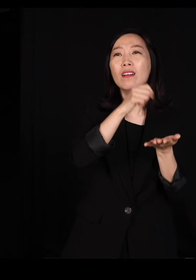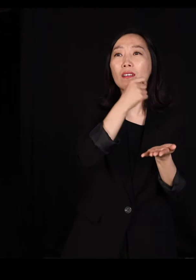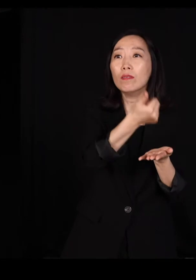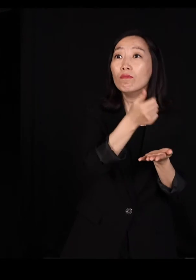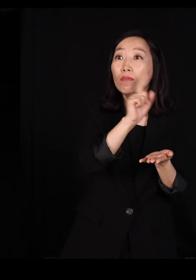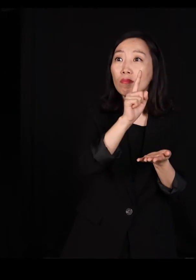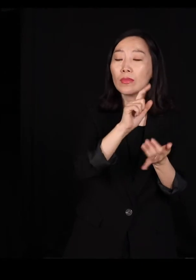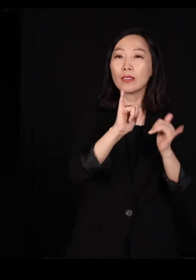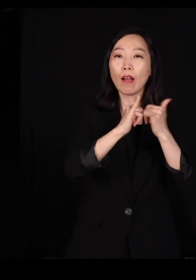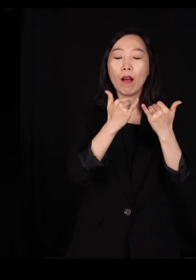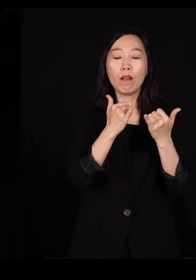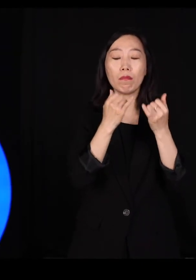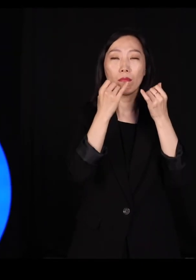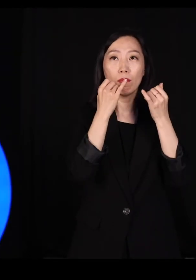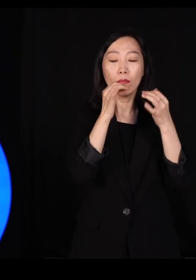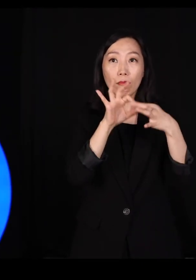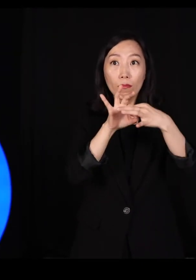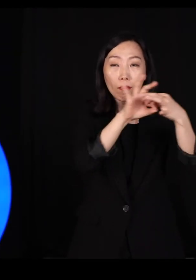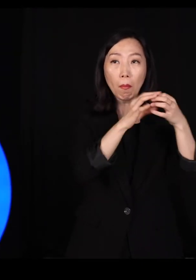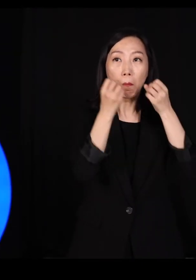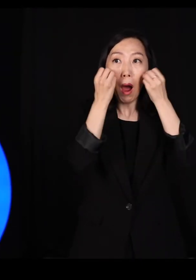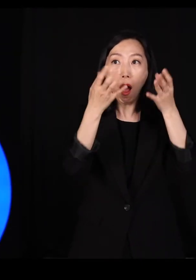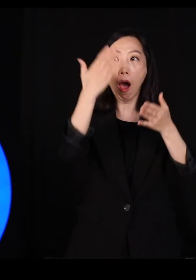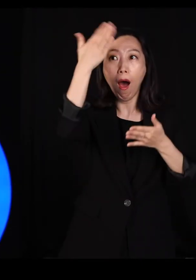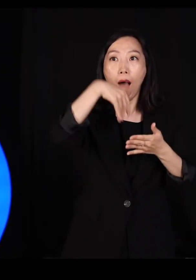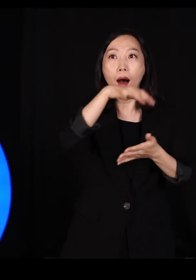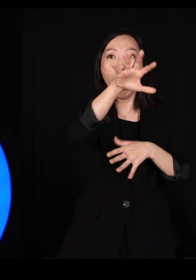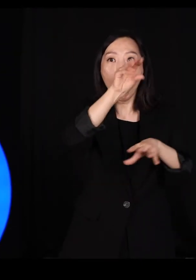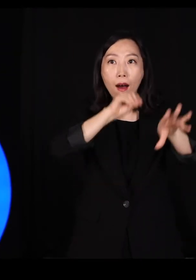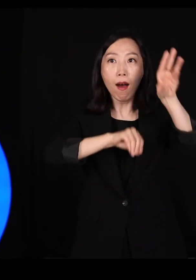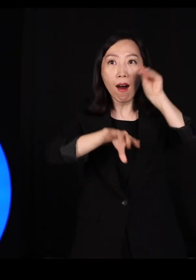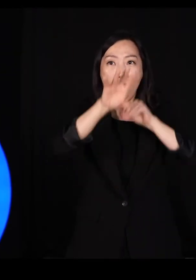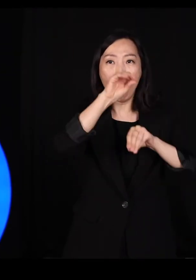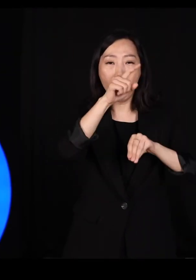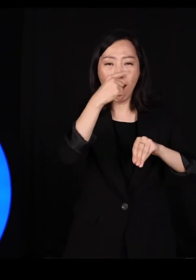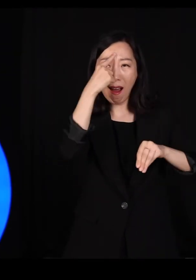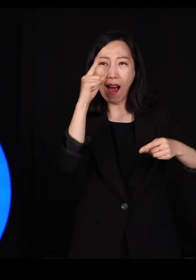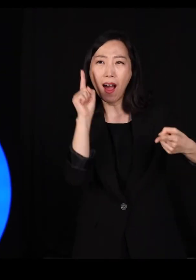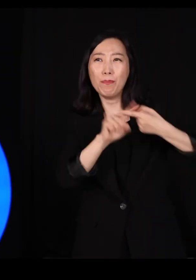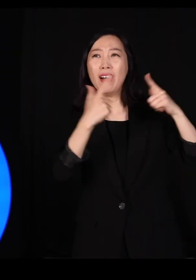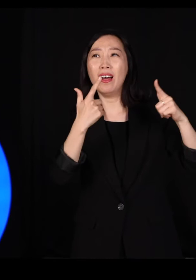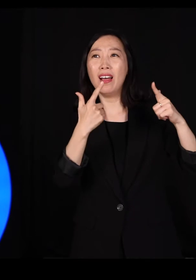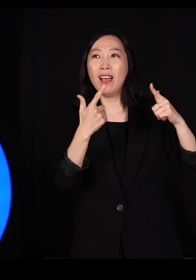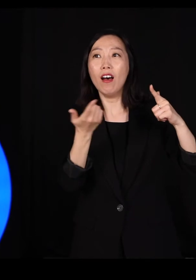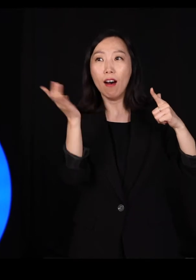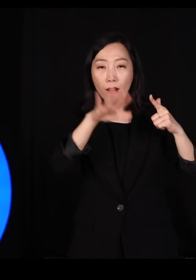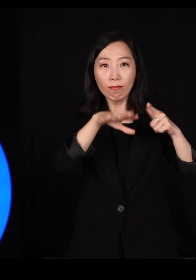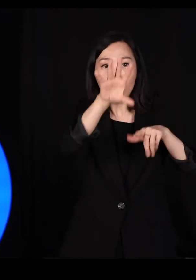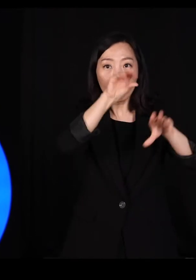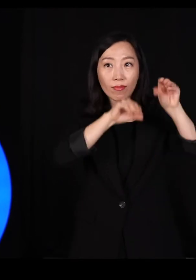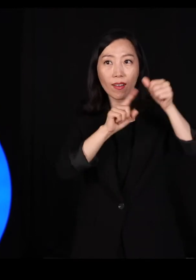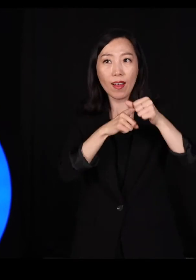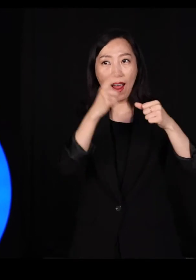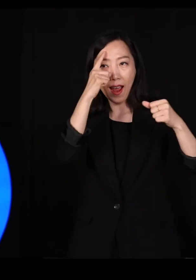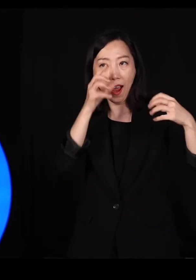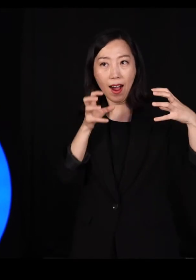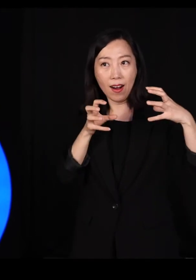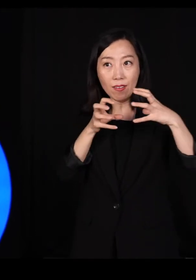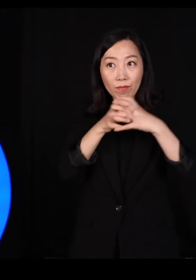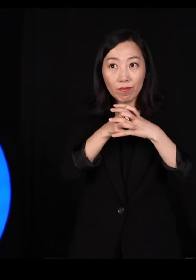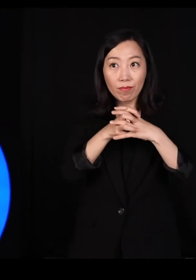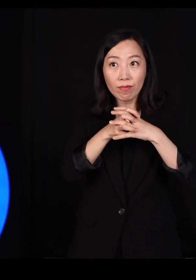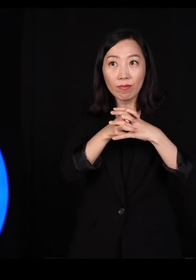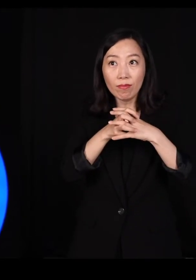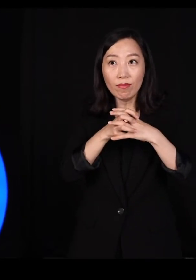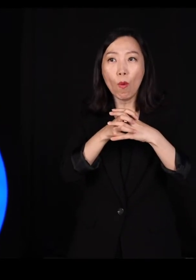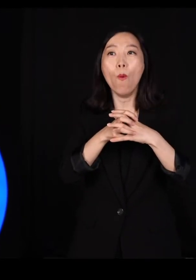정보들이 굉장히 다양하죠. 잡다할 수도 있고요. 서로 충돌합니다. 그걸 두루두루 다